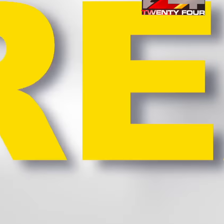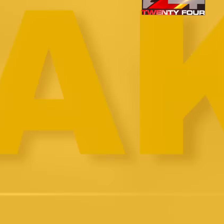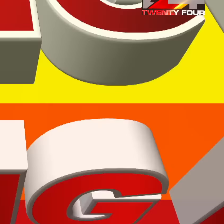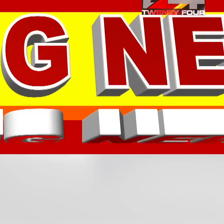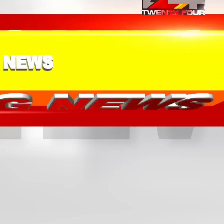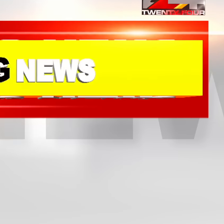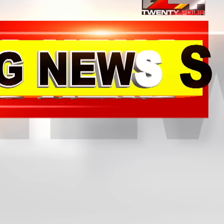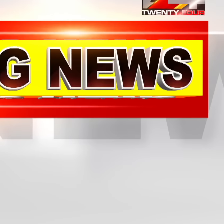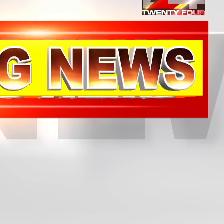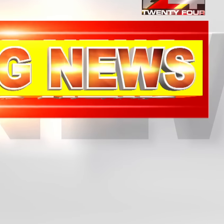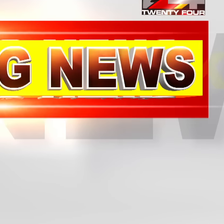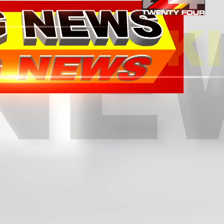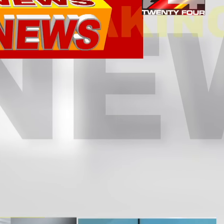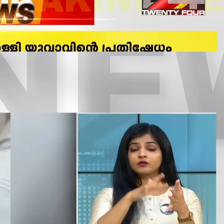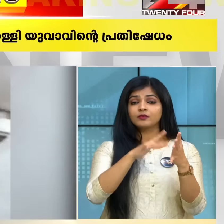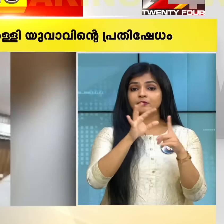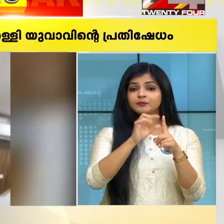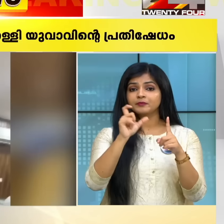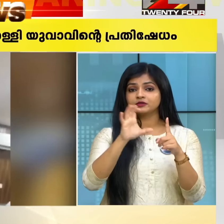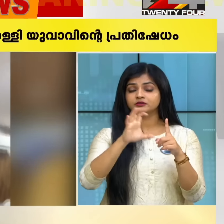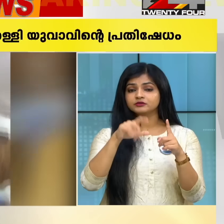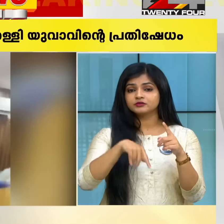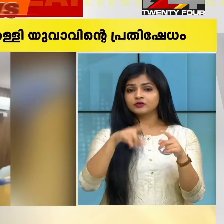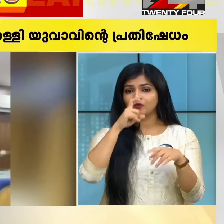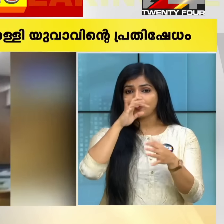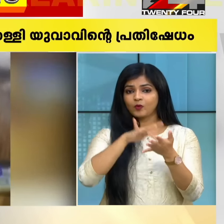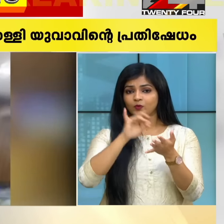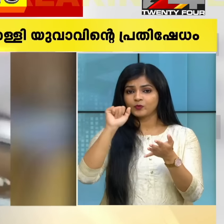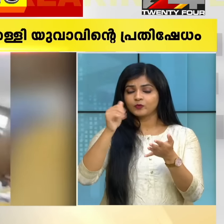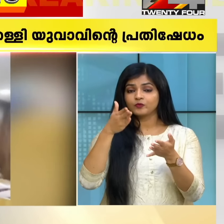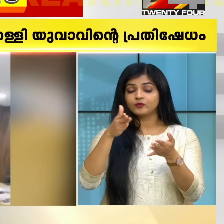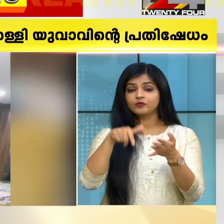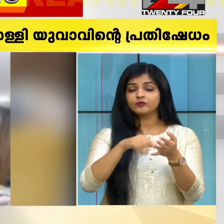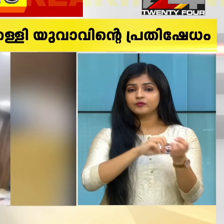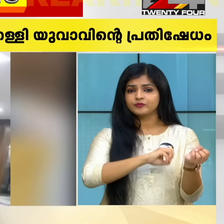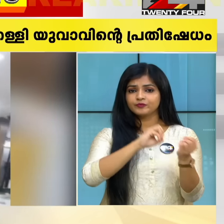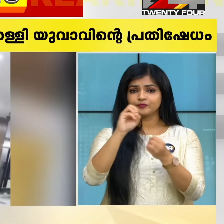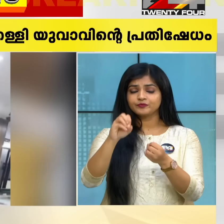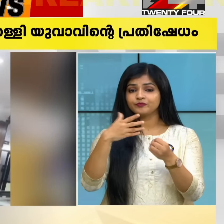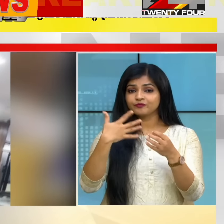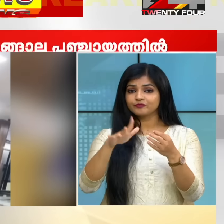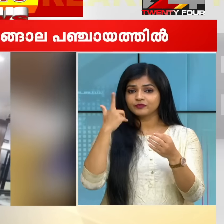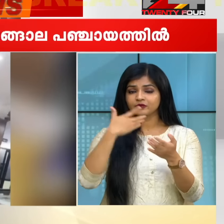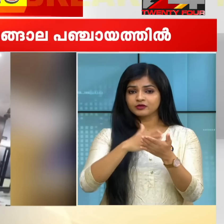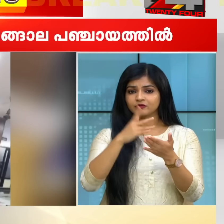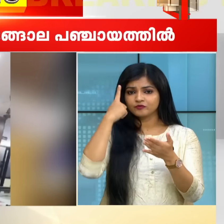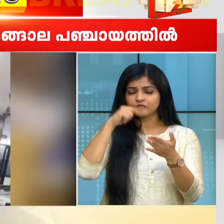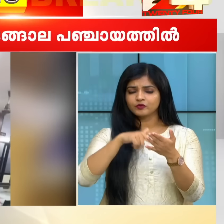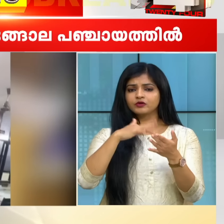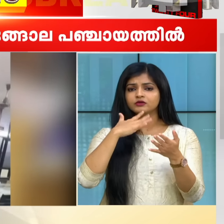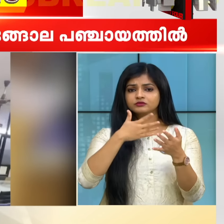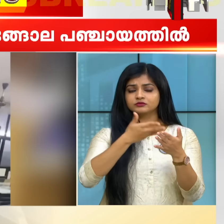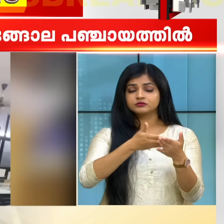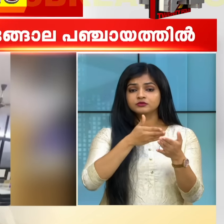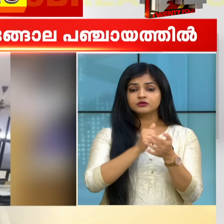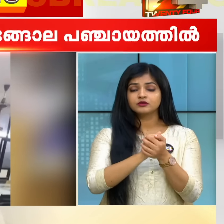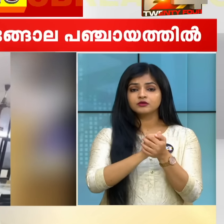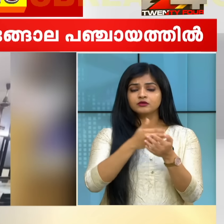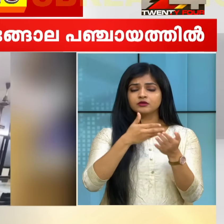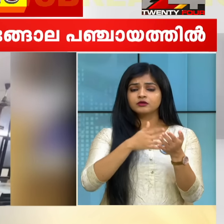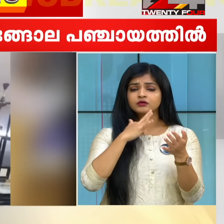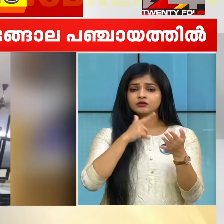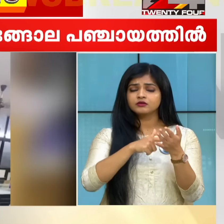ഞങ്ങൾ കടനാട് പഞ്ചായത്തിൽ, കോട്ടയം ജില്ലയിലെ കടനാട് പഞ്ചായത്തിൽ ഹരിതകർമ്മസേനയ്ക്ക് കൈമാറിയ വേസ്റ്റ് ആണ് ഈ വേസ്റ്റ്.